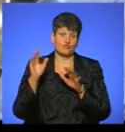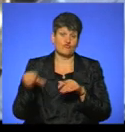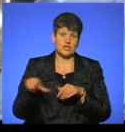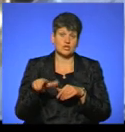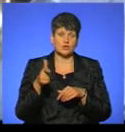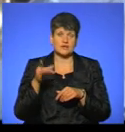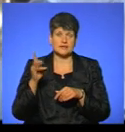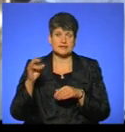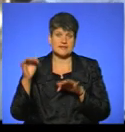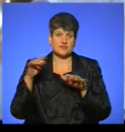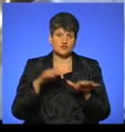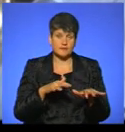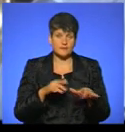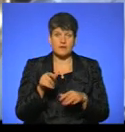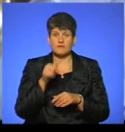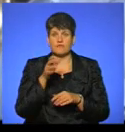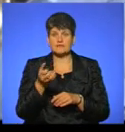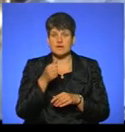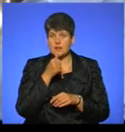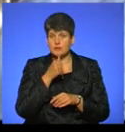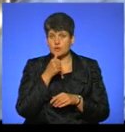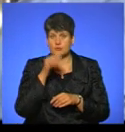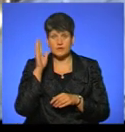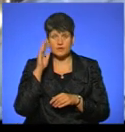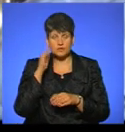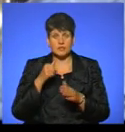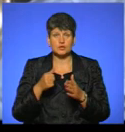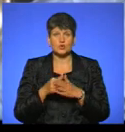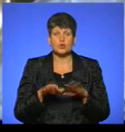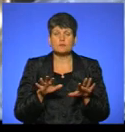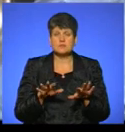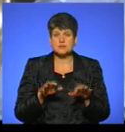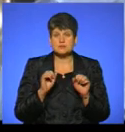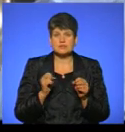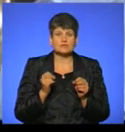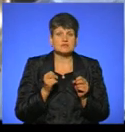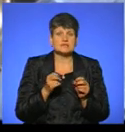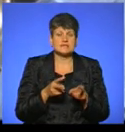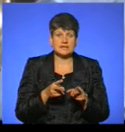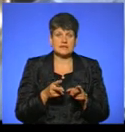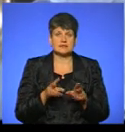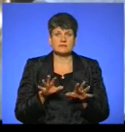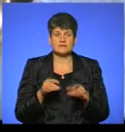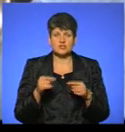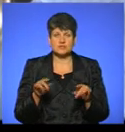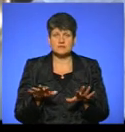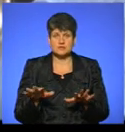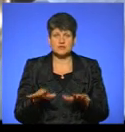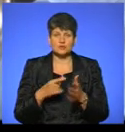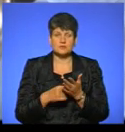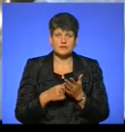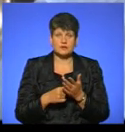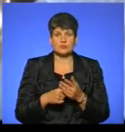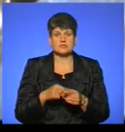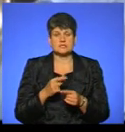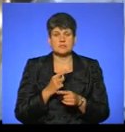взяли проби води в річці Гнізна до місця можливого скиду і після місця можливого скиду для того, щоб підтвердити або заперечити факт